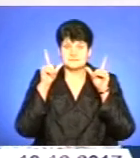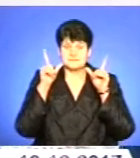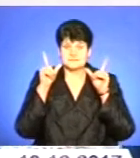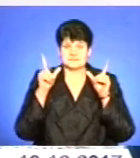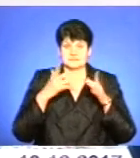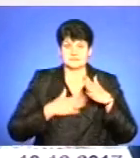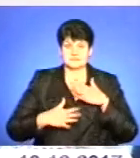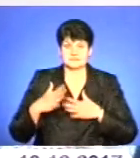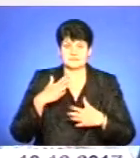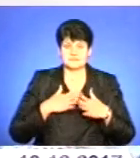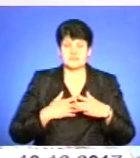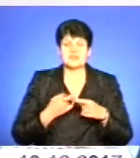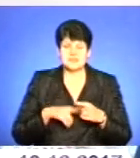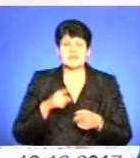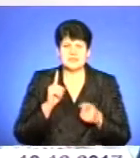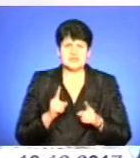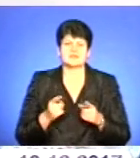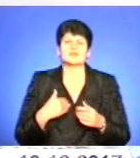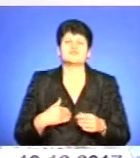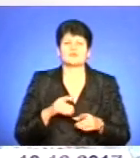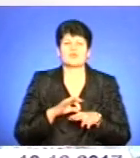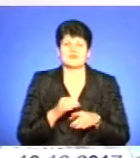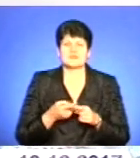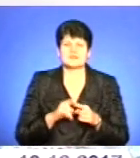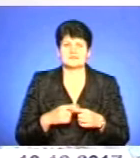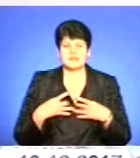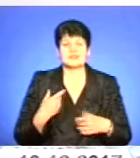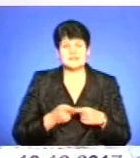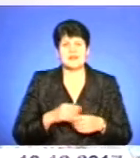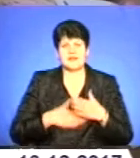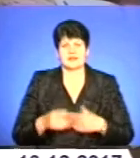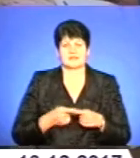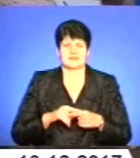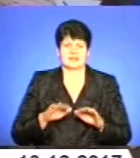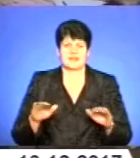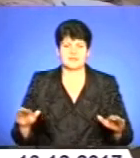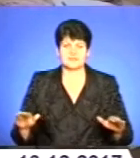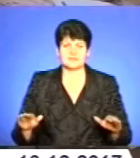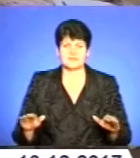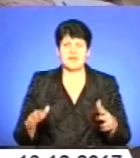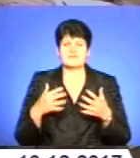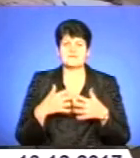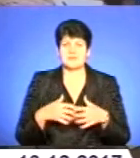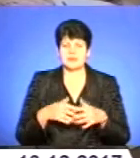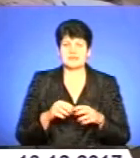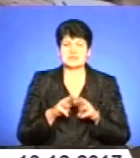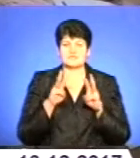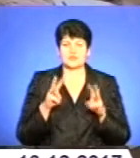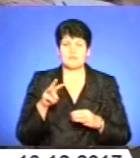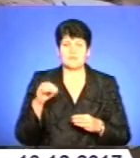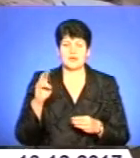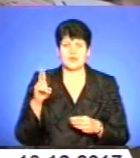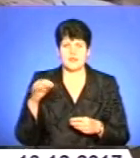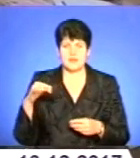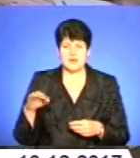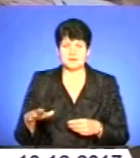Це дійсно заради чого ми проводимо цю акцію. Оце саме є радість від таких дітей. Фабрика «Святого Миколая» діє при храмі Святого